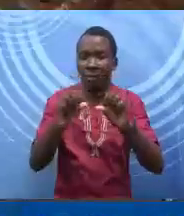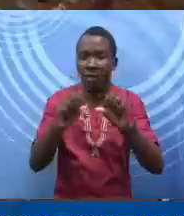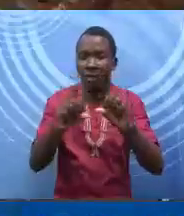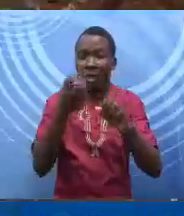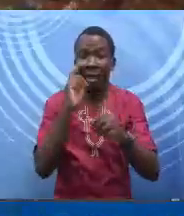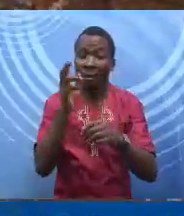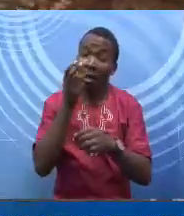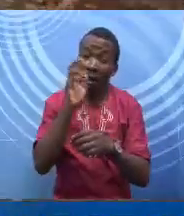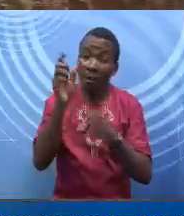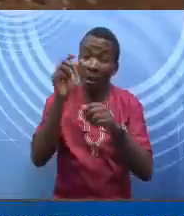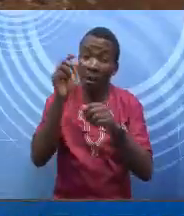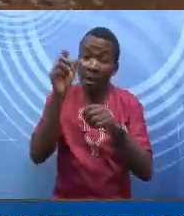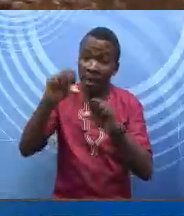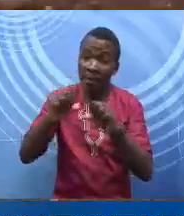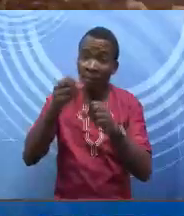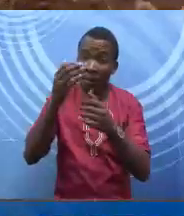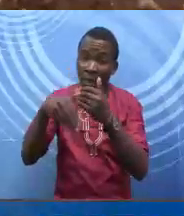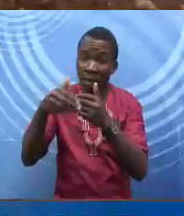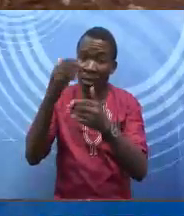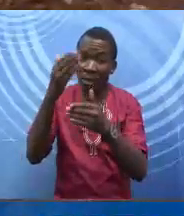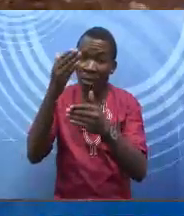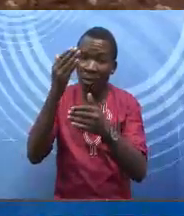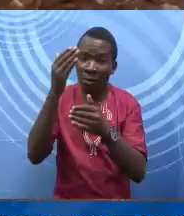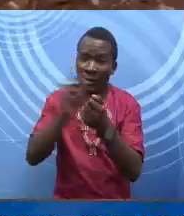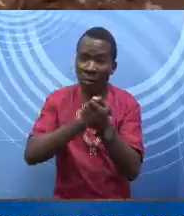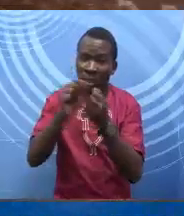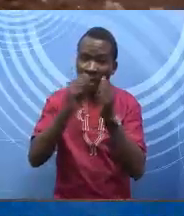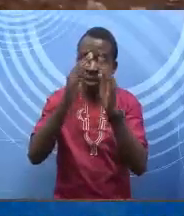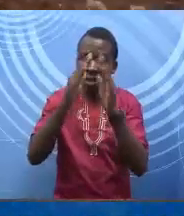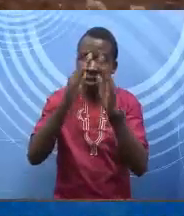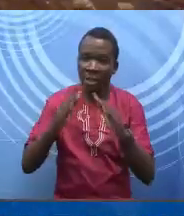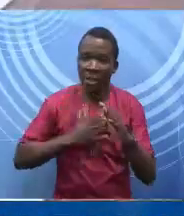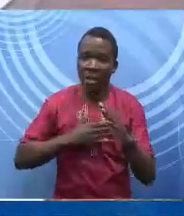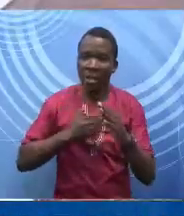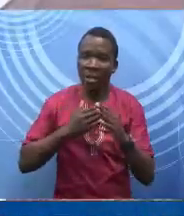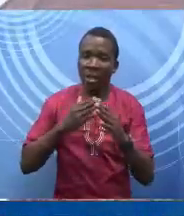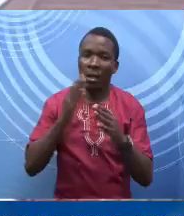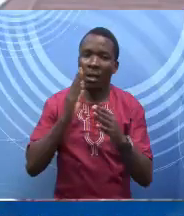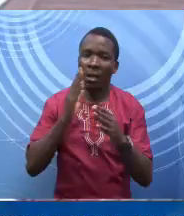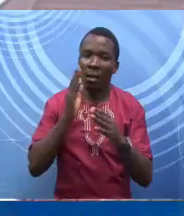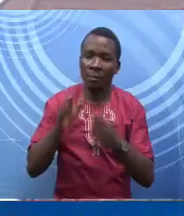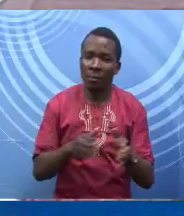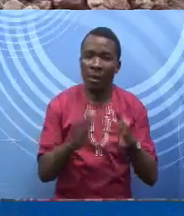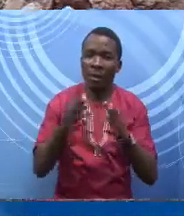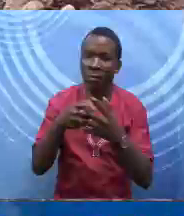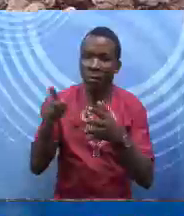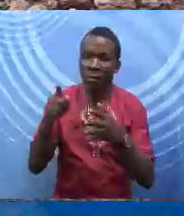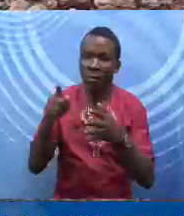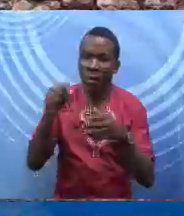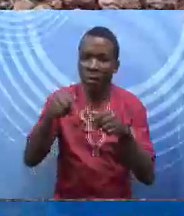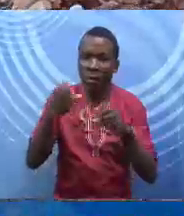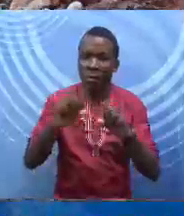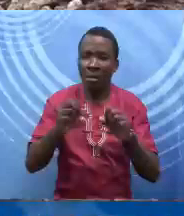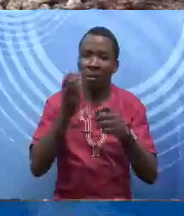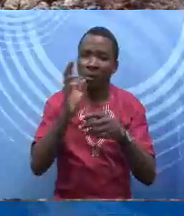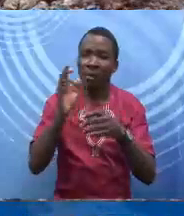hameze ramaze agiye kunsenyera inzu aho bigeze nta mwana ushobora gusohokera ahangaha none si urabona batanshyize mu manegeka uru ruhande